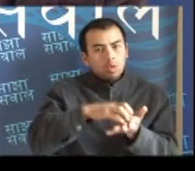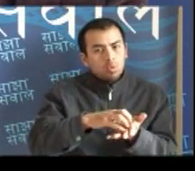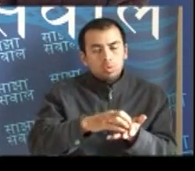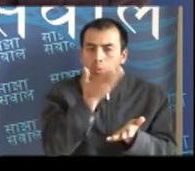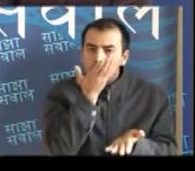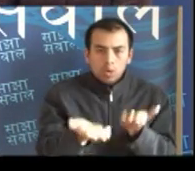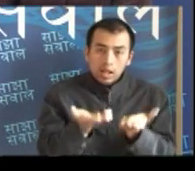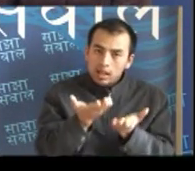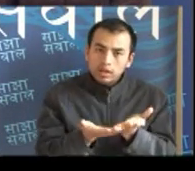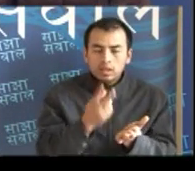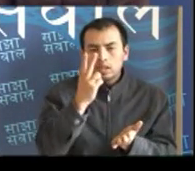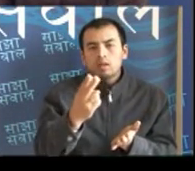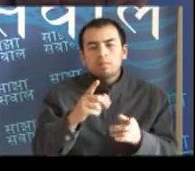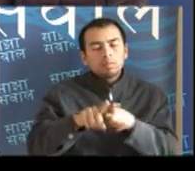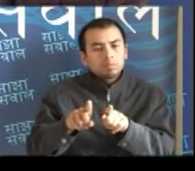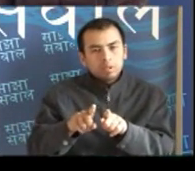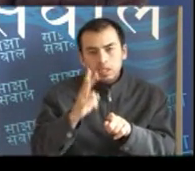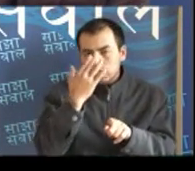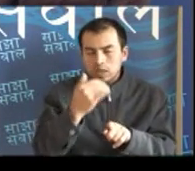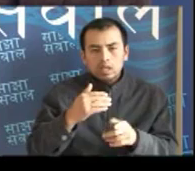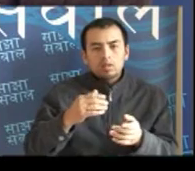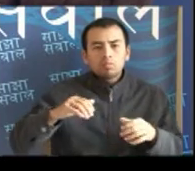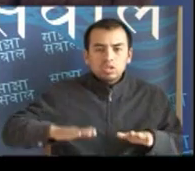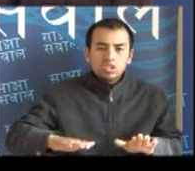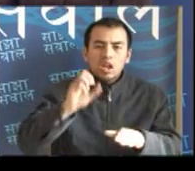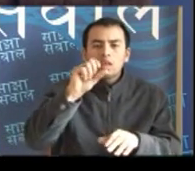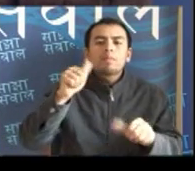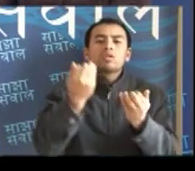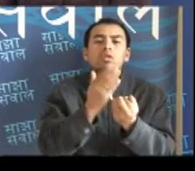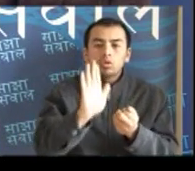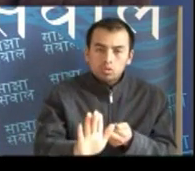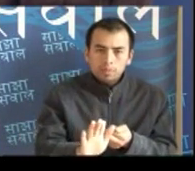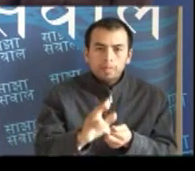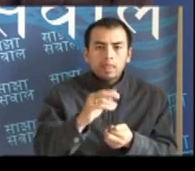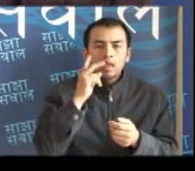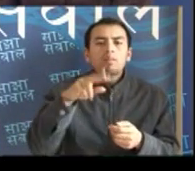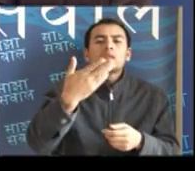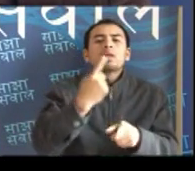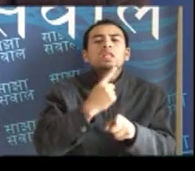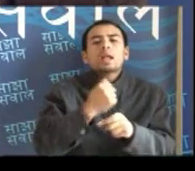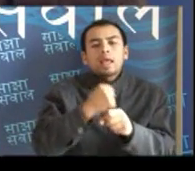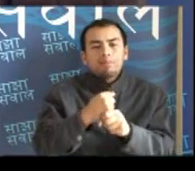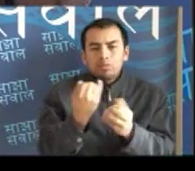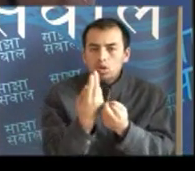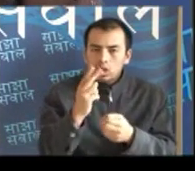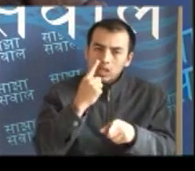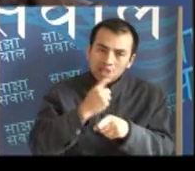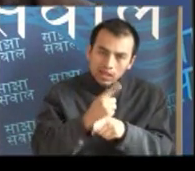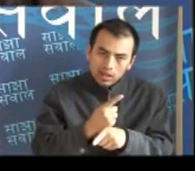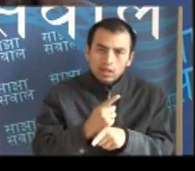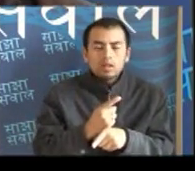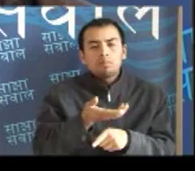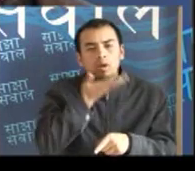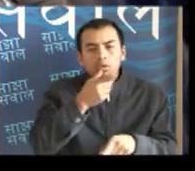भन्ने कुरा, त्यसैले पनि म घिस्रेर नै मैले एसएलसी दिएको हो, र त्योभन्दा पछाडि चाहिँ मैले टिचिङ गर्थेँ, अनि त्यो टिचिङ गर्ने